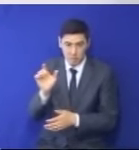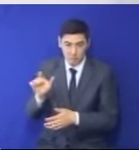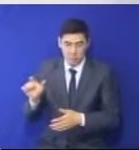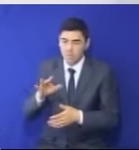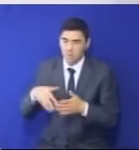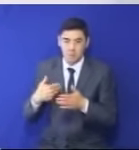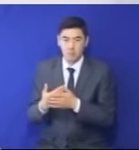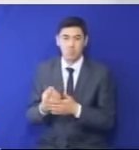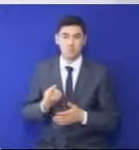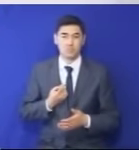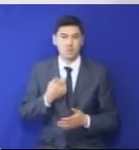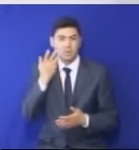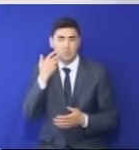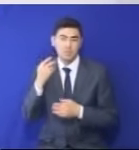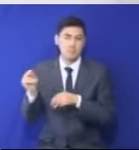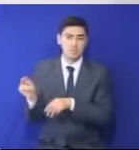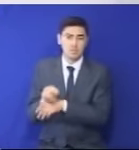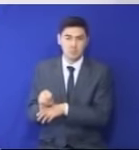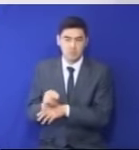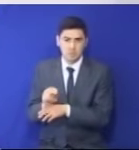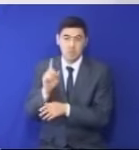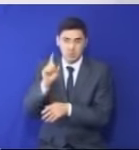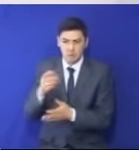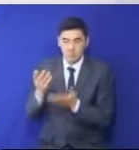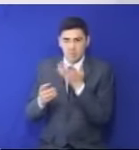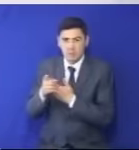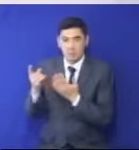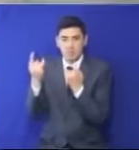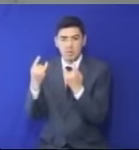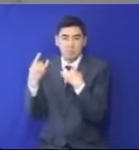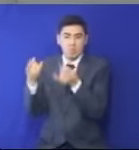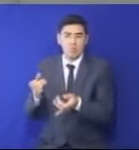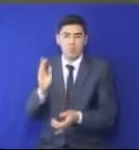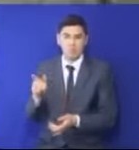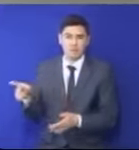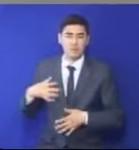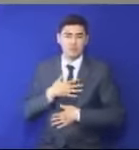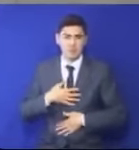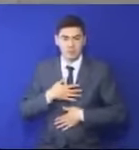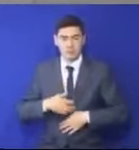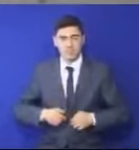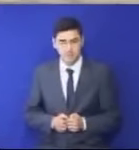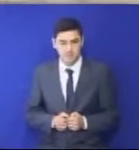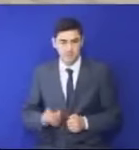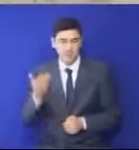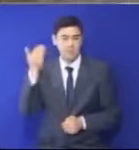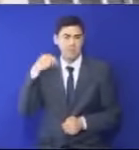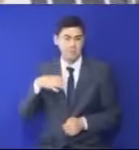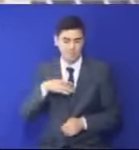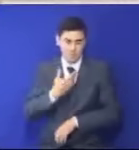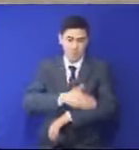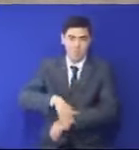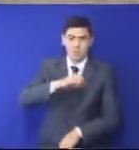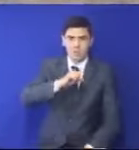жақтаулары құлап кетемеді баландаулы. Толырақ бені материалда. Өзіндегі мұз жару жұмыстары кезінде Сәтпайф